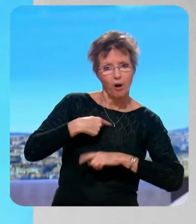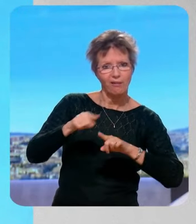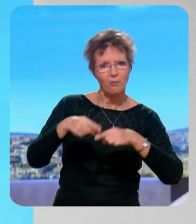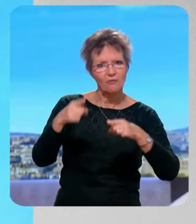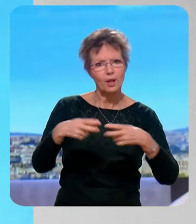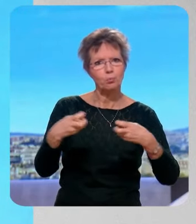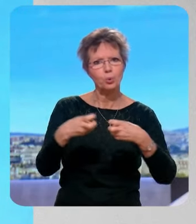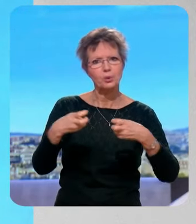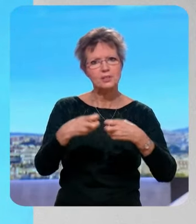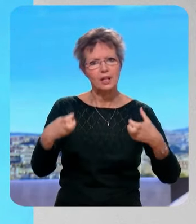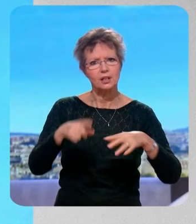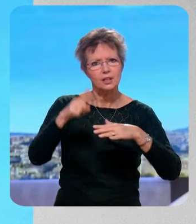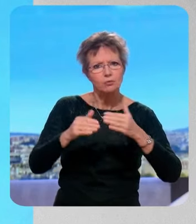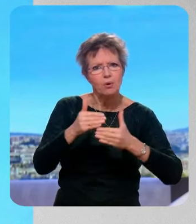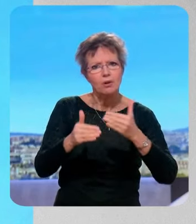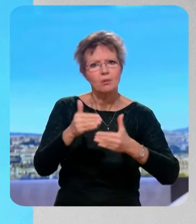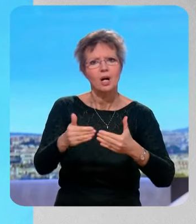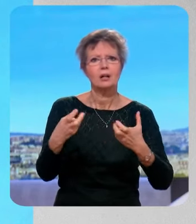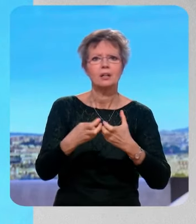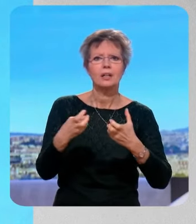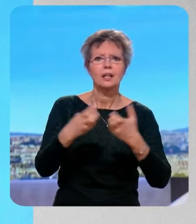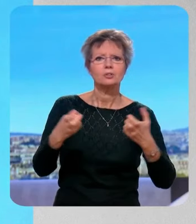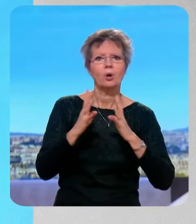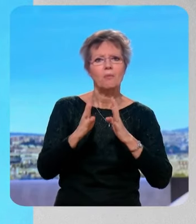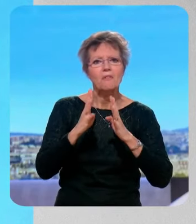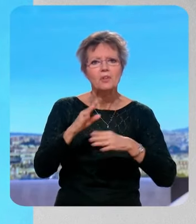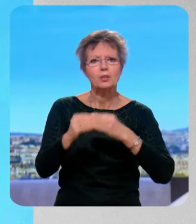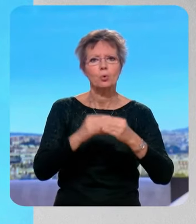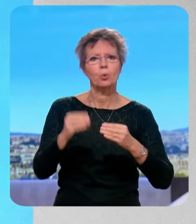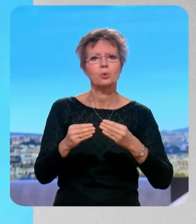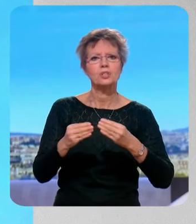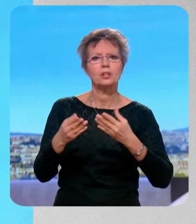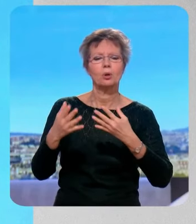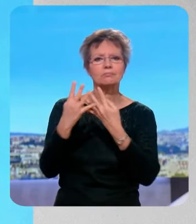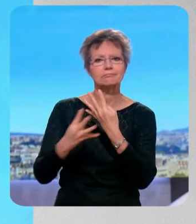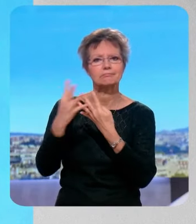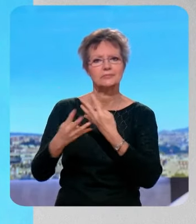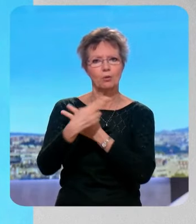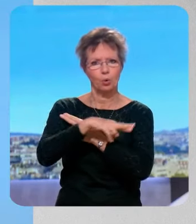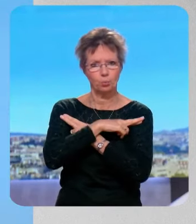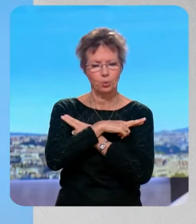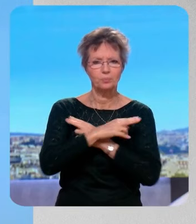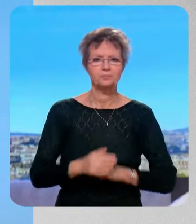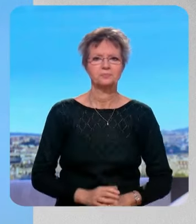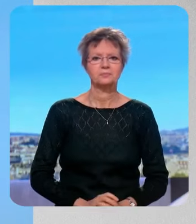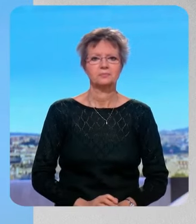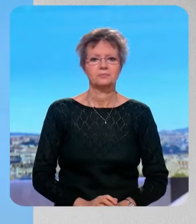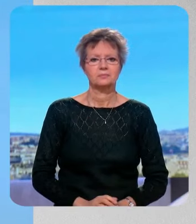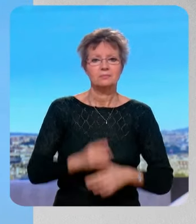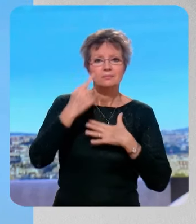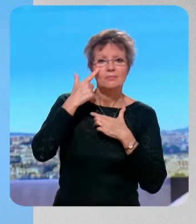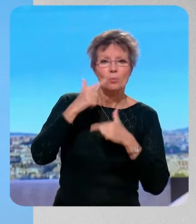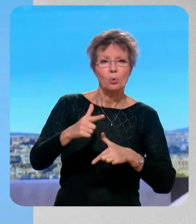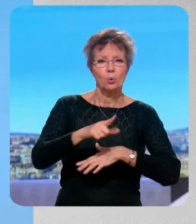semaine, pour avancer sur des sujets, je pense au sujet viticole, et à d'autres sujets, je pense au sujet jachère. – On a vu, on va en parler de la jachère tout à l'heure, on a vu la mobilisation